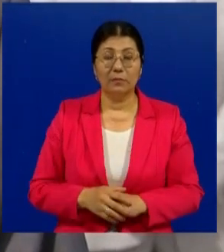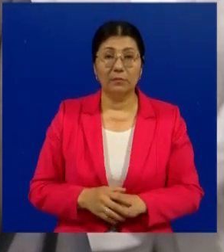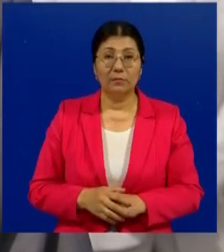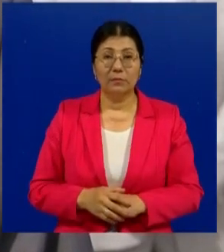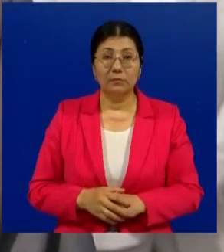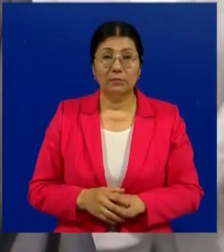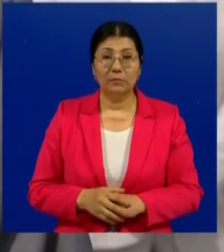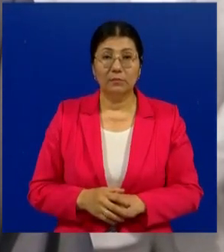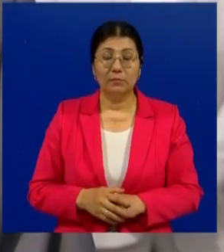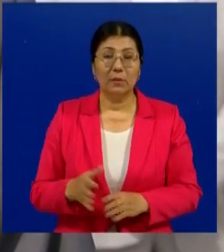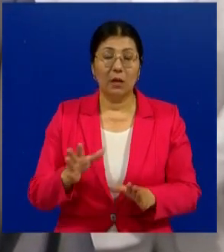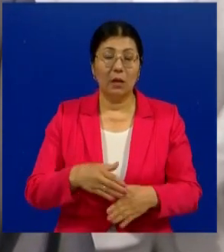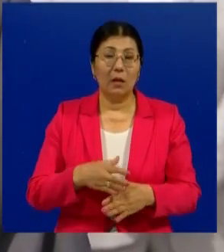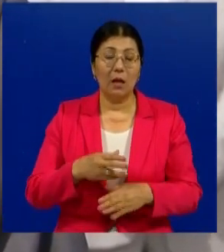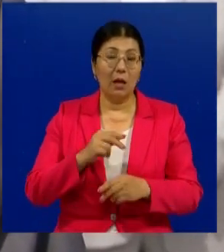арнап дұға оқып,